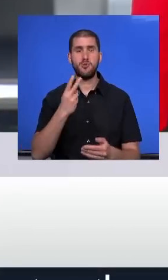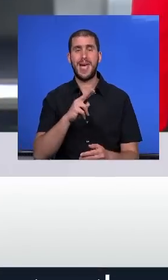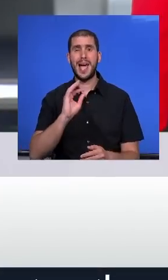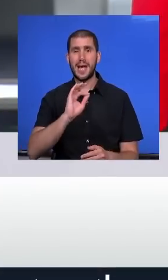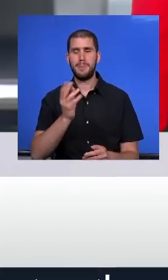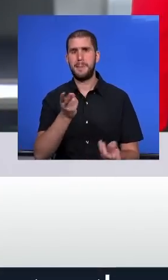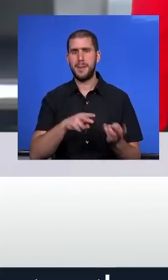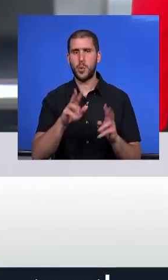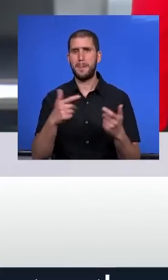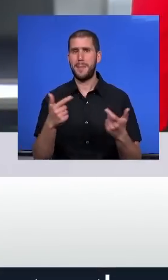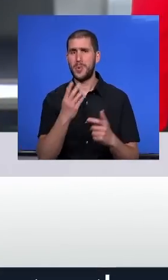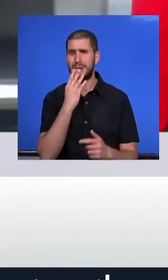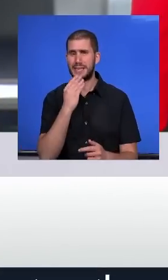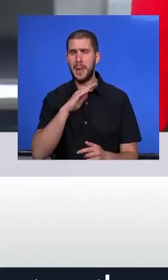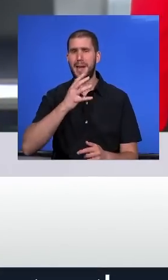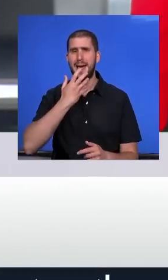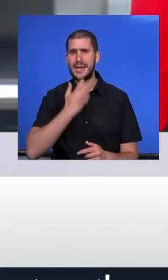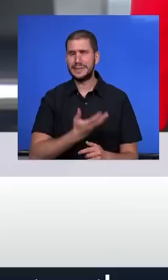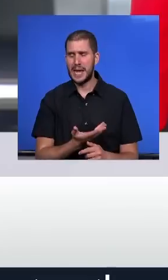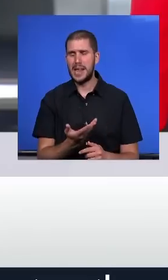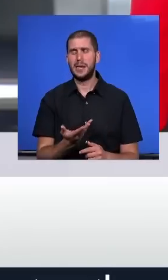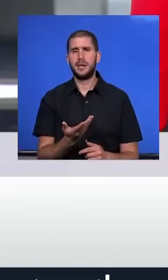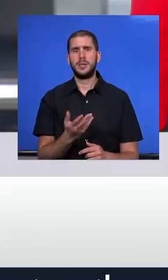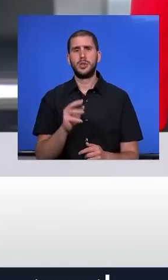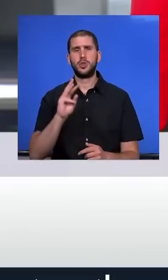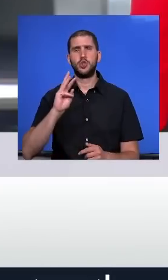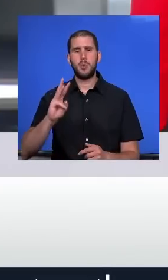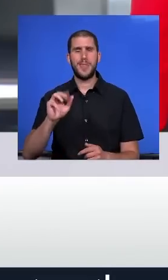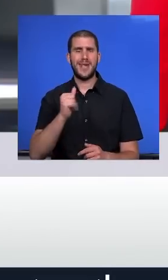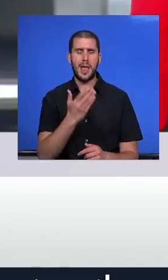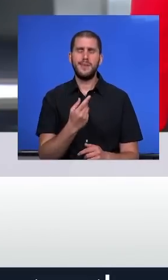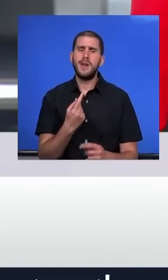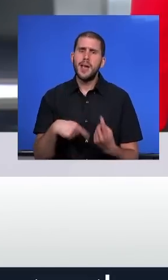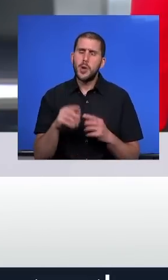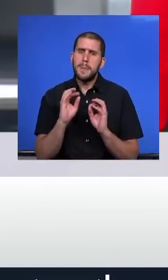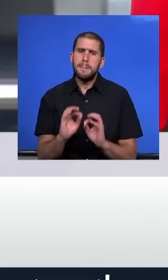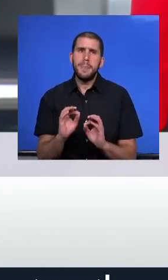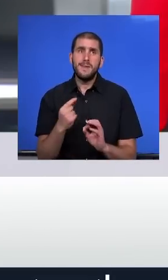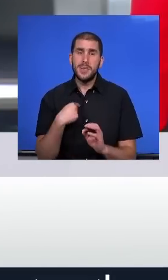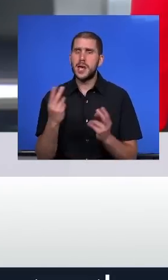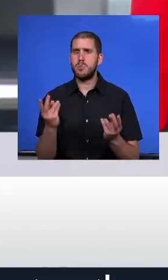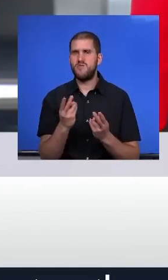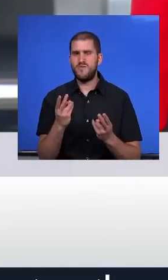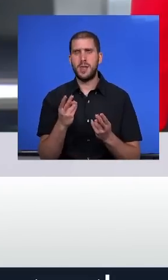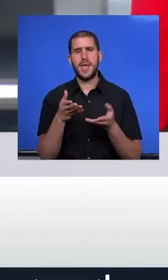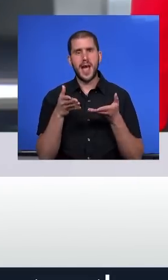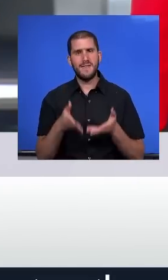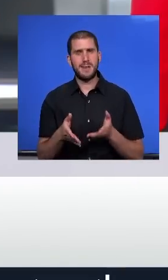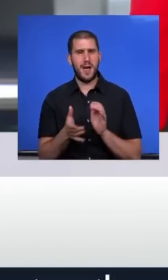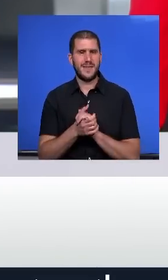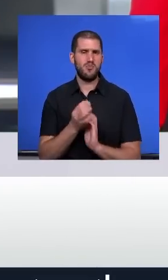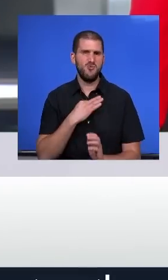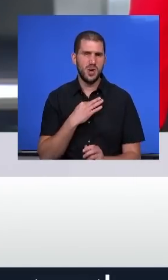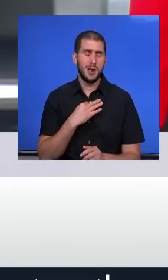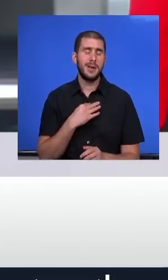שנפלו במלחמות ישראל בהר הרצל, שמעון ואילן. ואנחנו, ואני הולך כמובן לקברים של חברים שלי. כן.